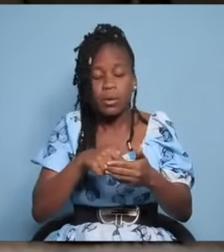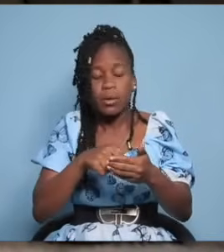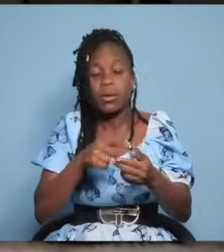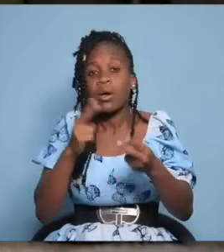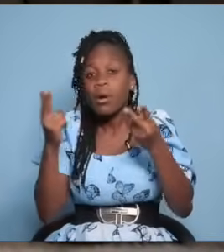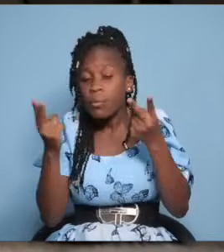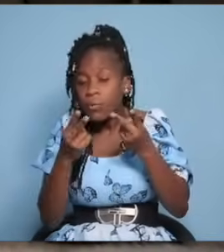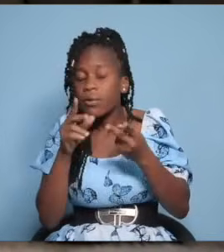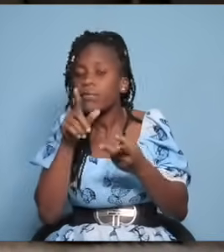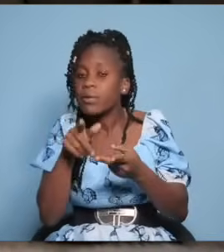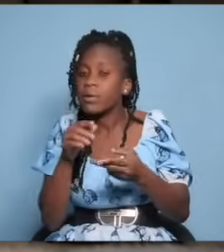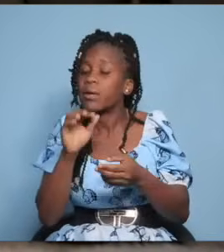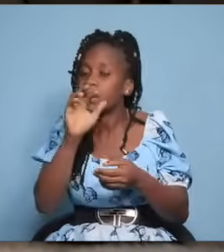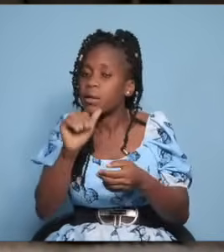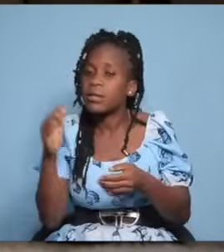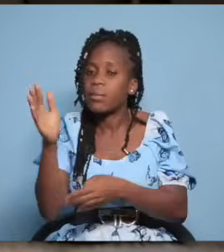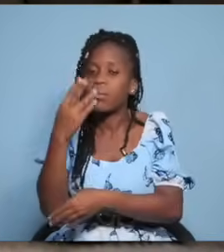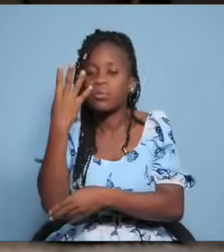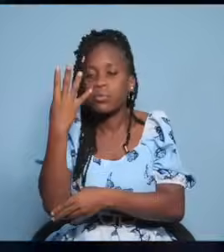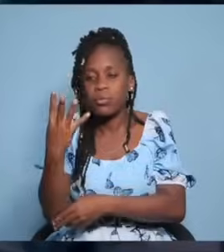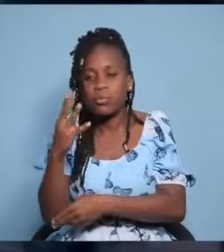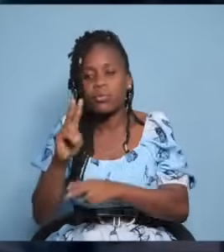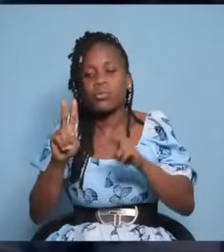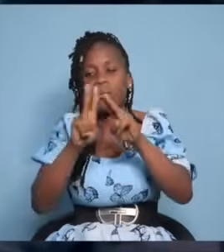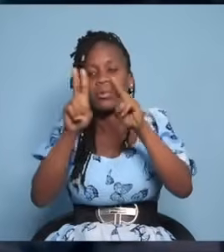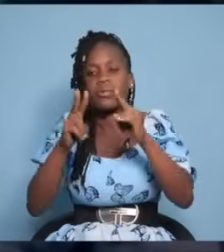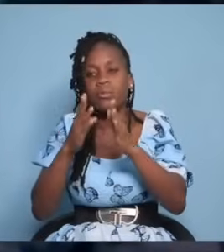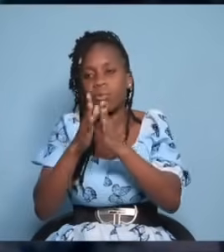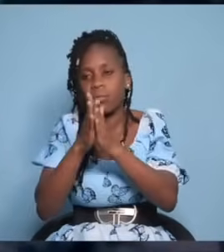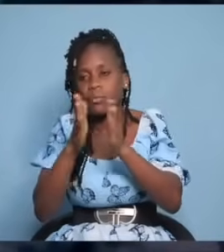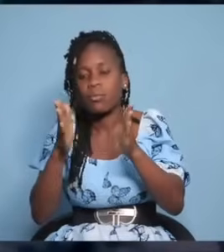wanne wako pale wa mataifa makubwa. Kwa nini?